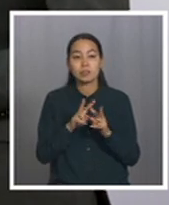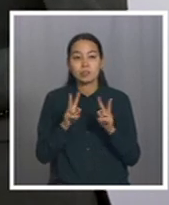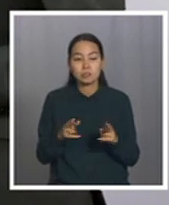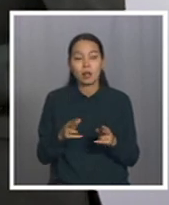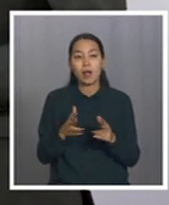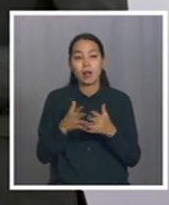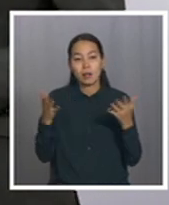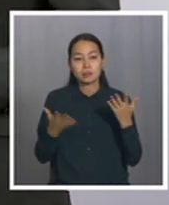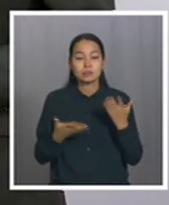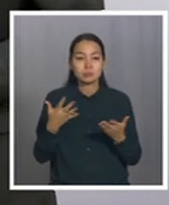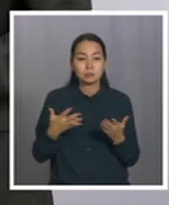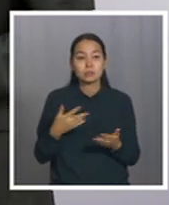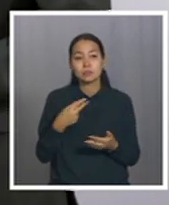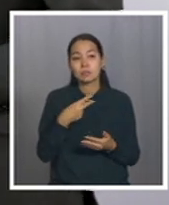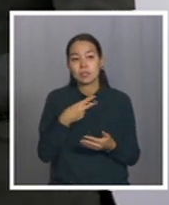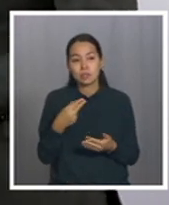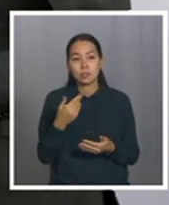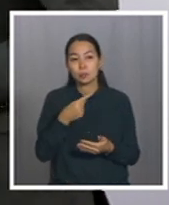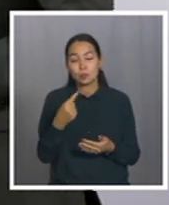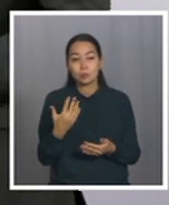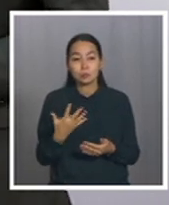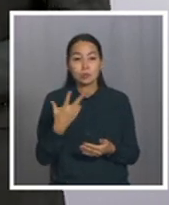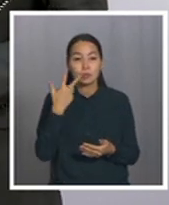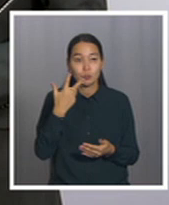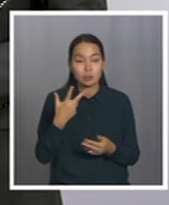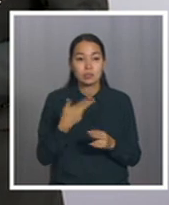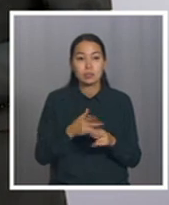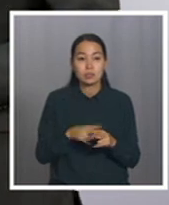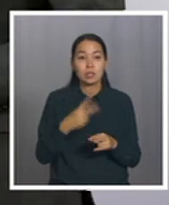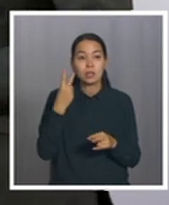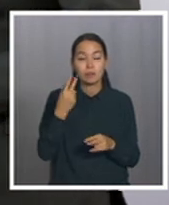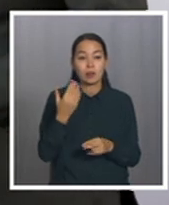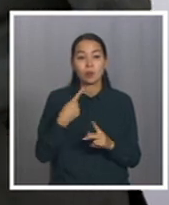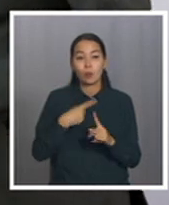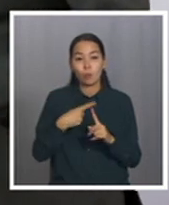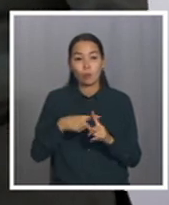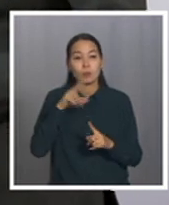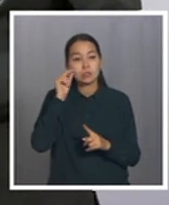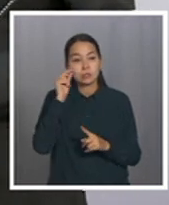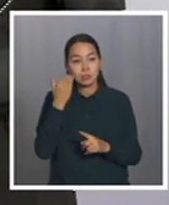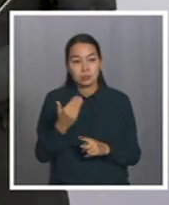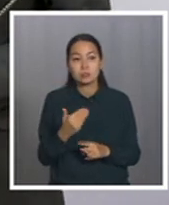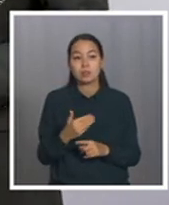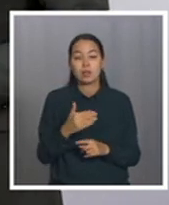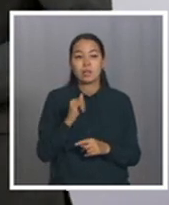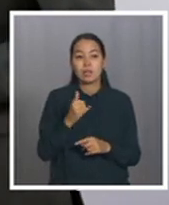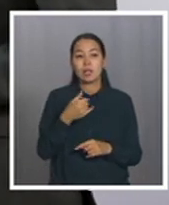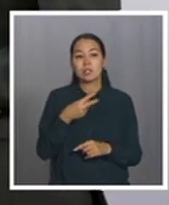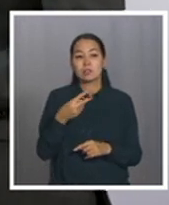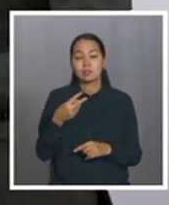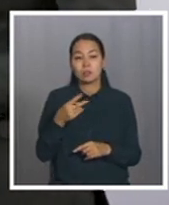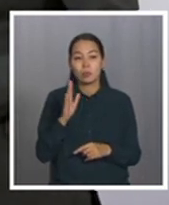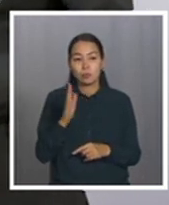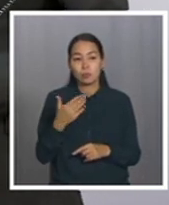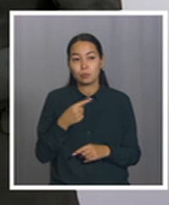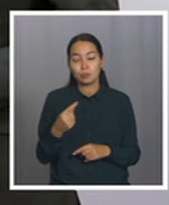неместен минус 5-тен іш болу керек. Енді квадрат әр қашан оңсан болғандықтан y тең болады x квадрат минус 3 бөлінген 5